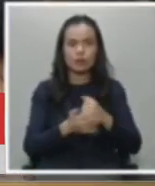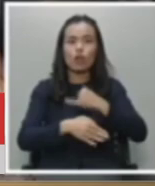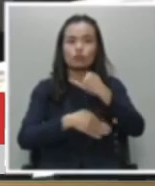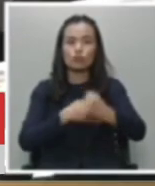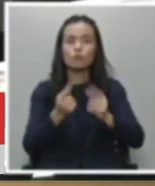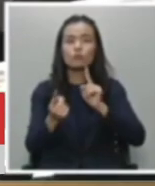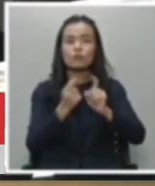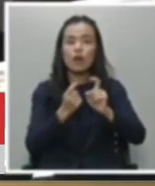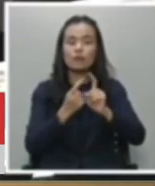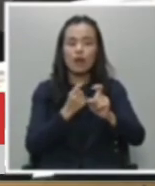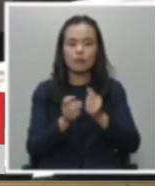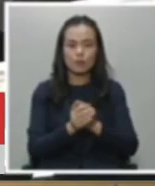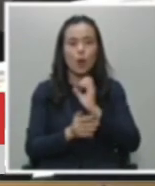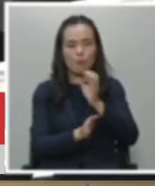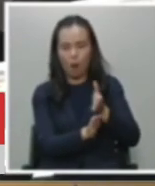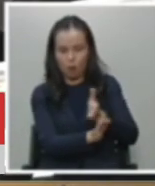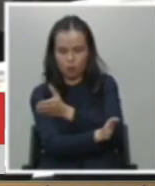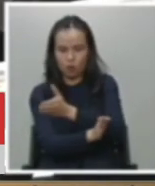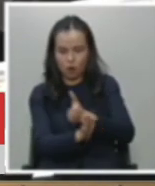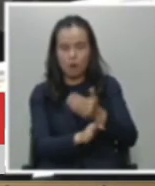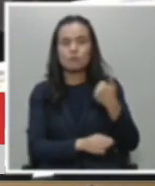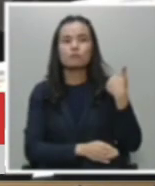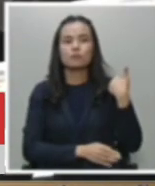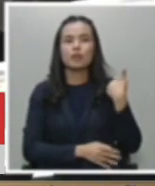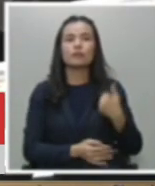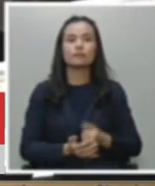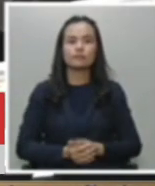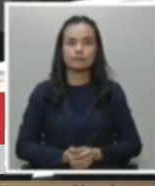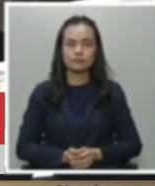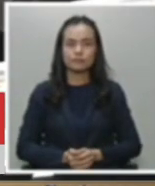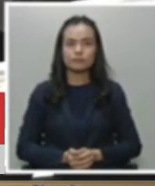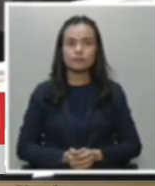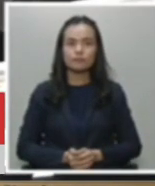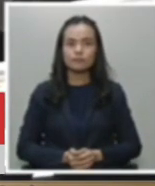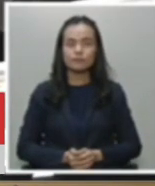ข้ามาได้แจ้งไว้ล่วงหน้าแล้วครับ ครับ ต่อไปกระทู้ที่1